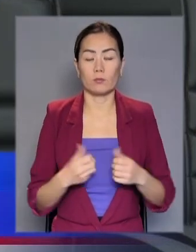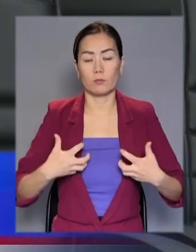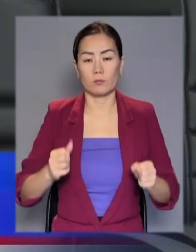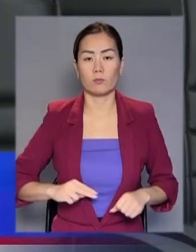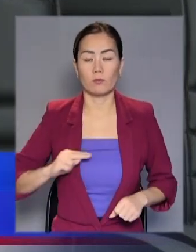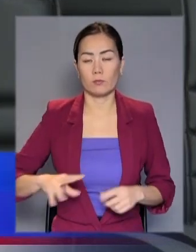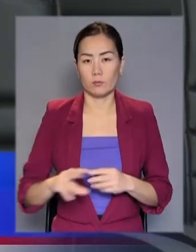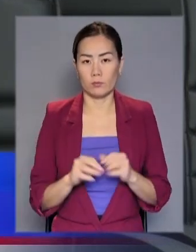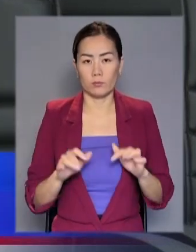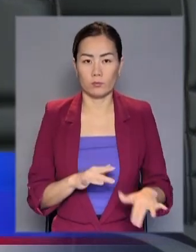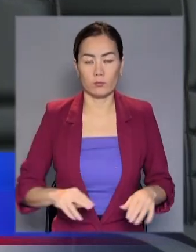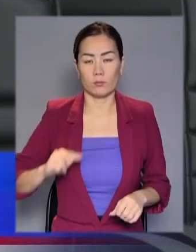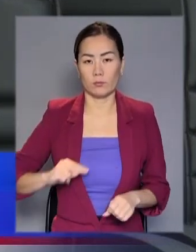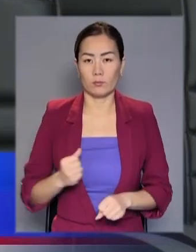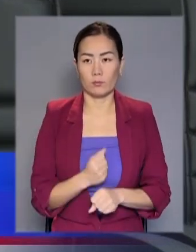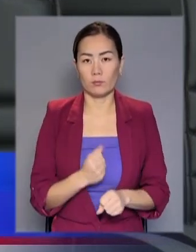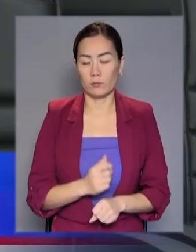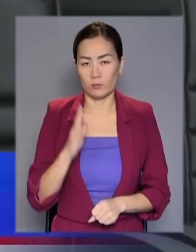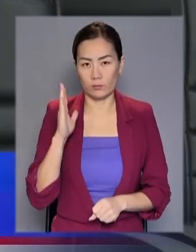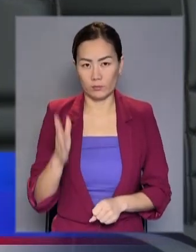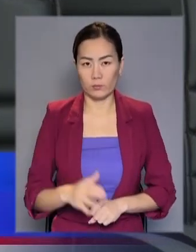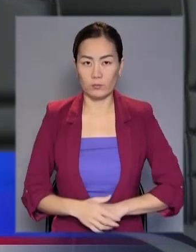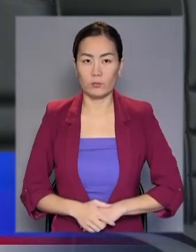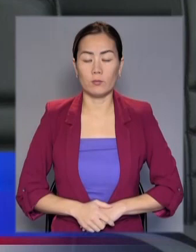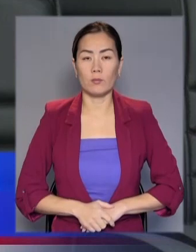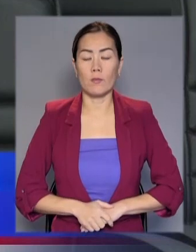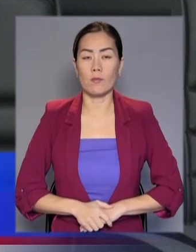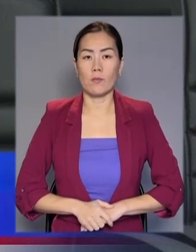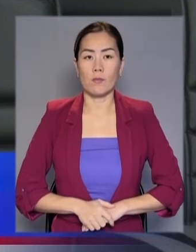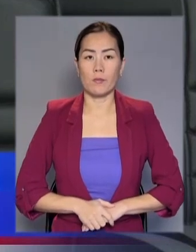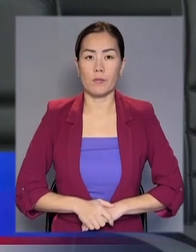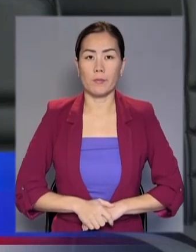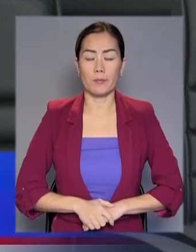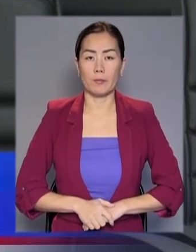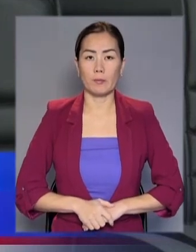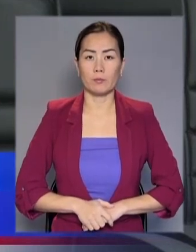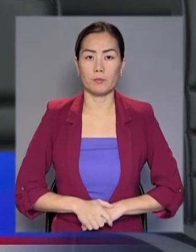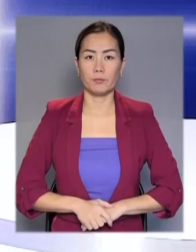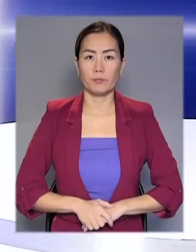барлығымыз бірлесіп, сіз айтқан бастамаларды қолдап жасасақ, жақсы болады деп ойлаймын.